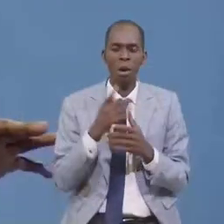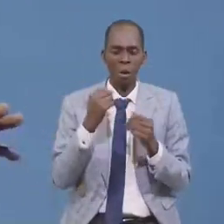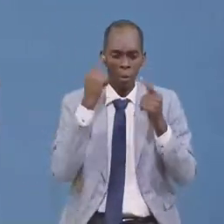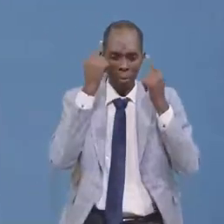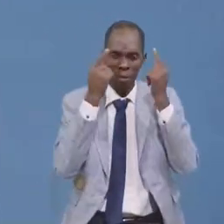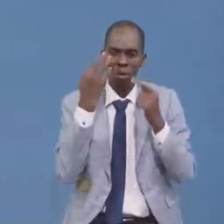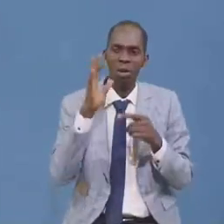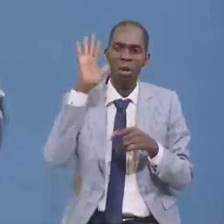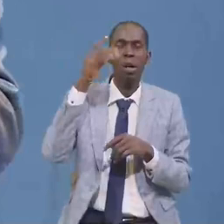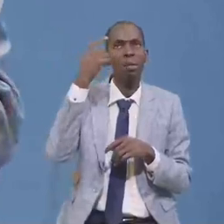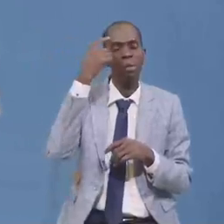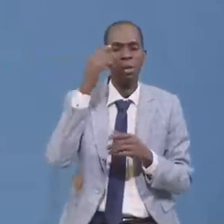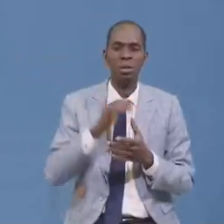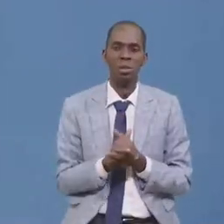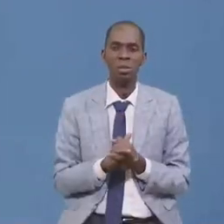de sa pensée.